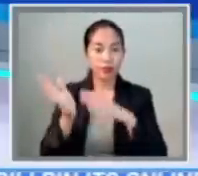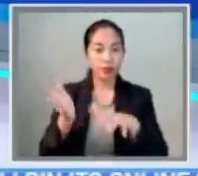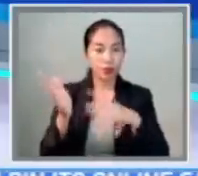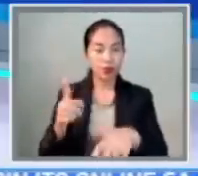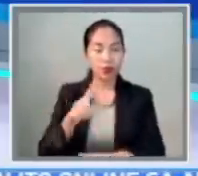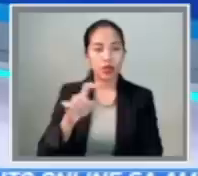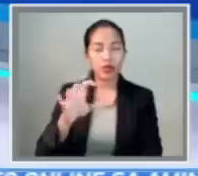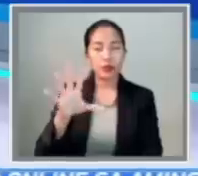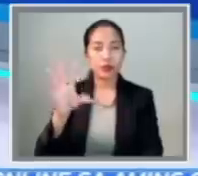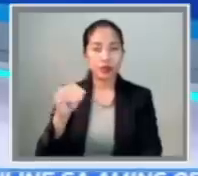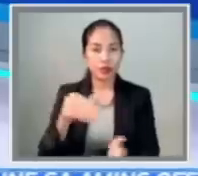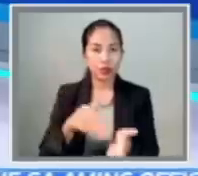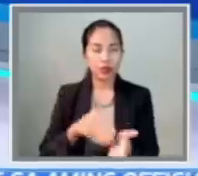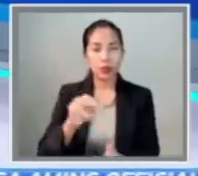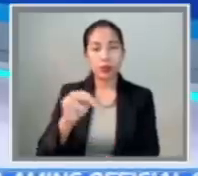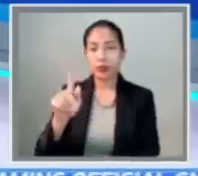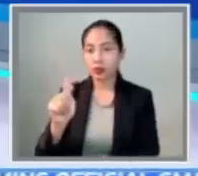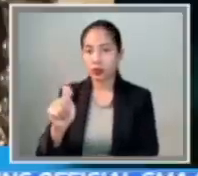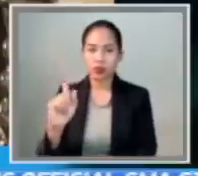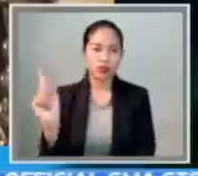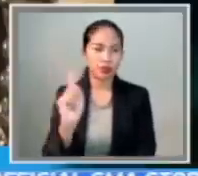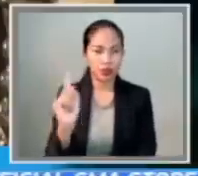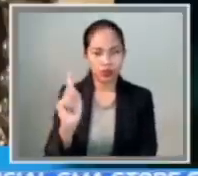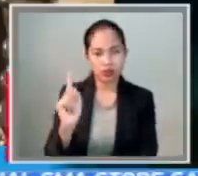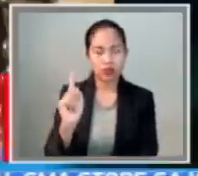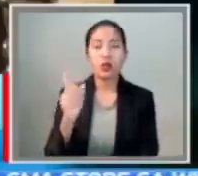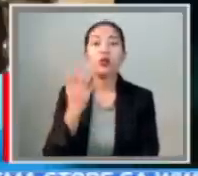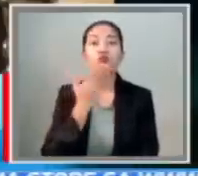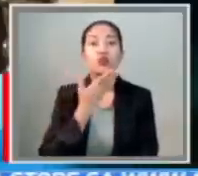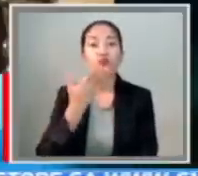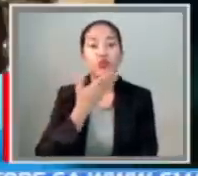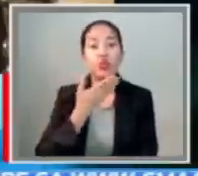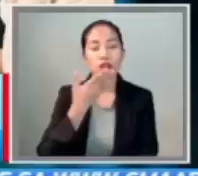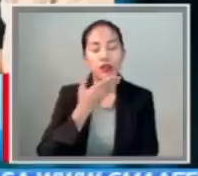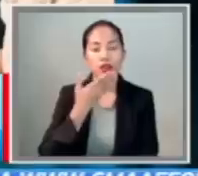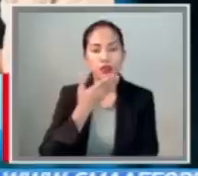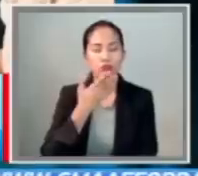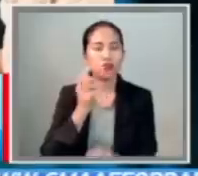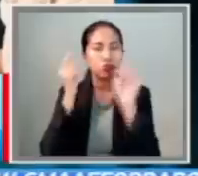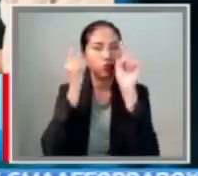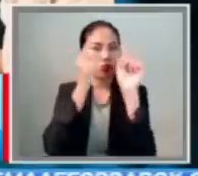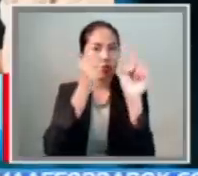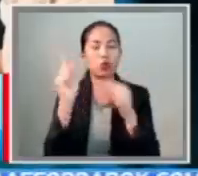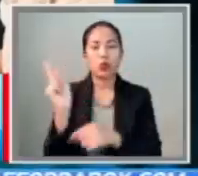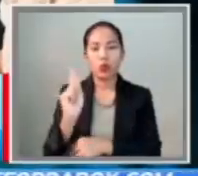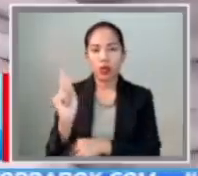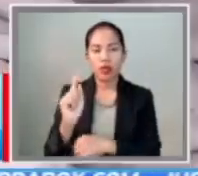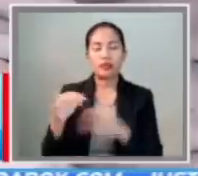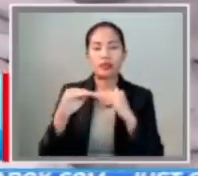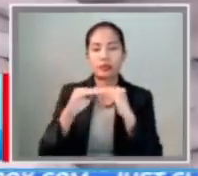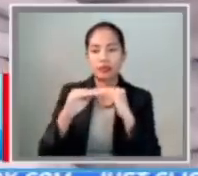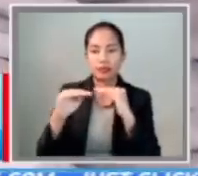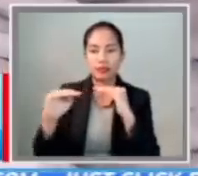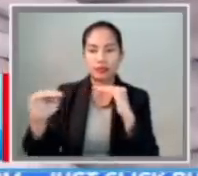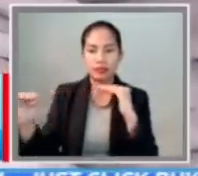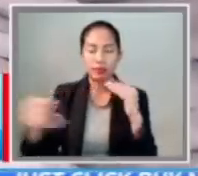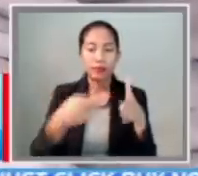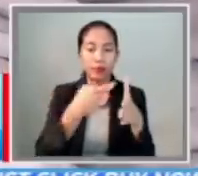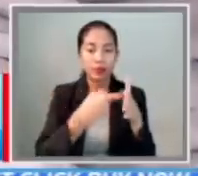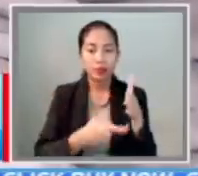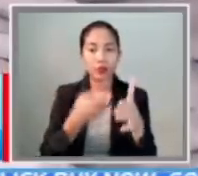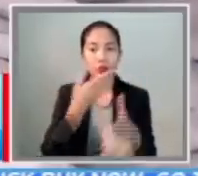tons ng asukal. Ayon po sa Pangulo, layo nitong mapanatili ang presyo ng asukal at madagdagan ang stock